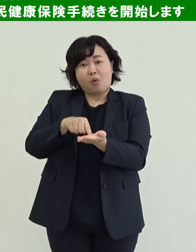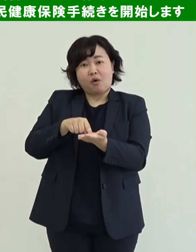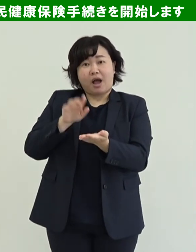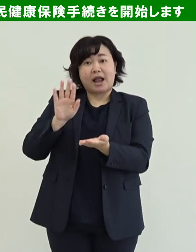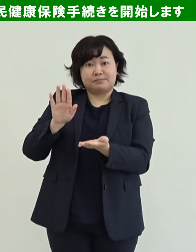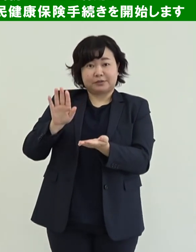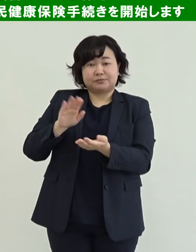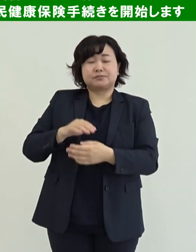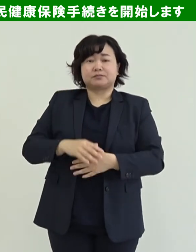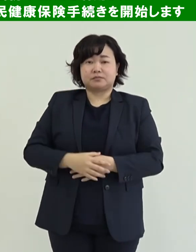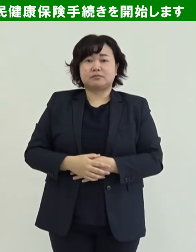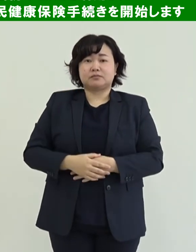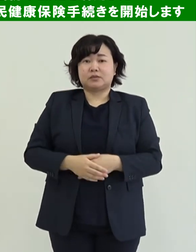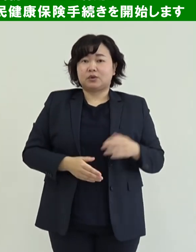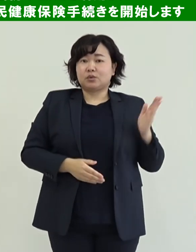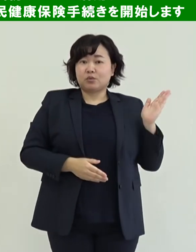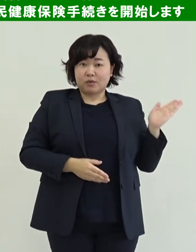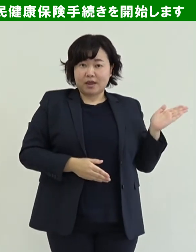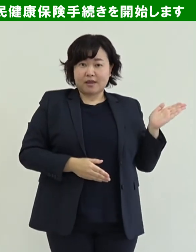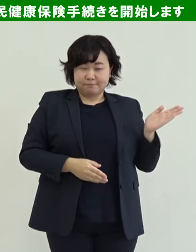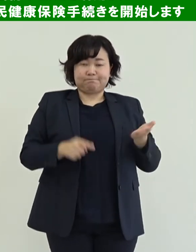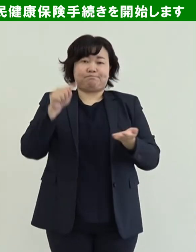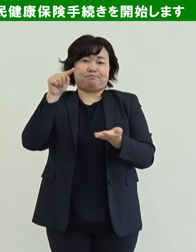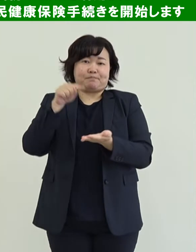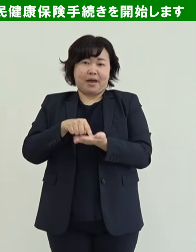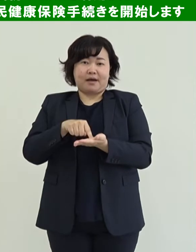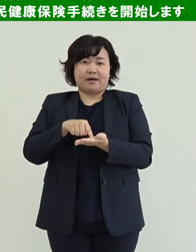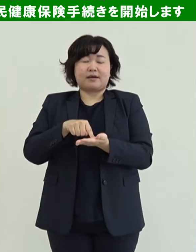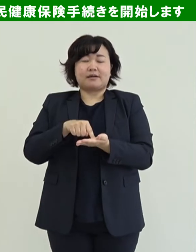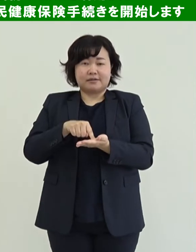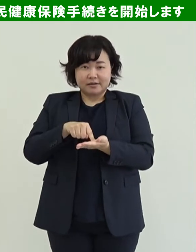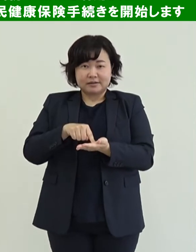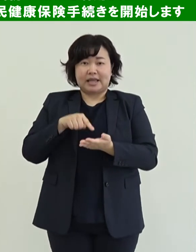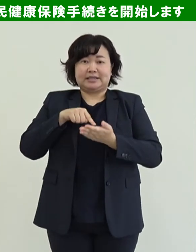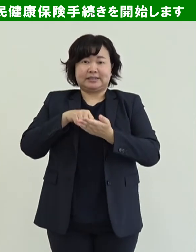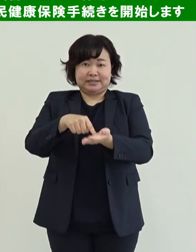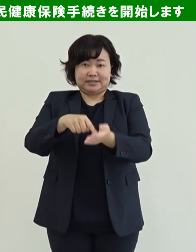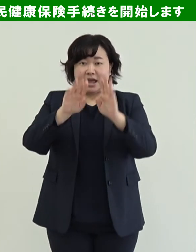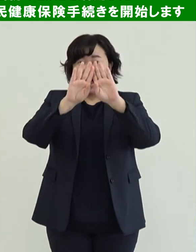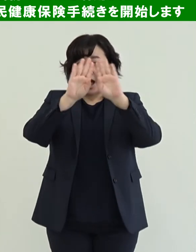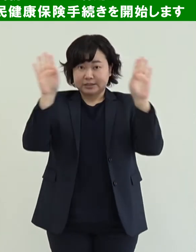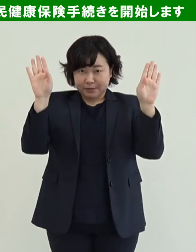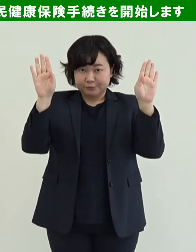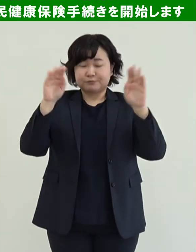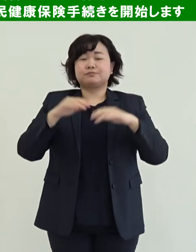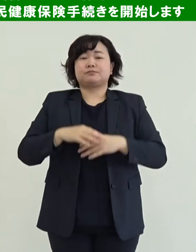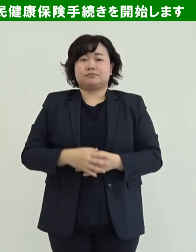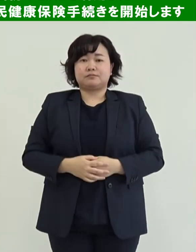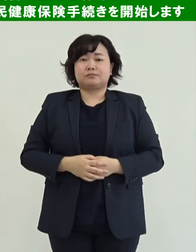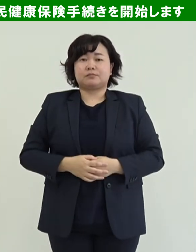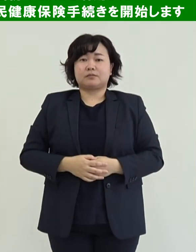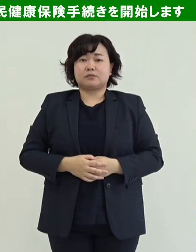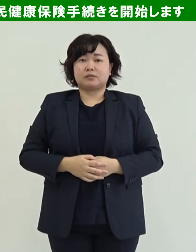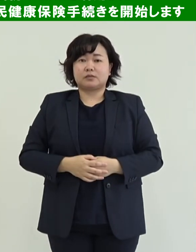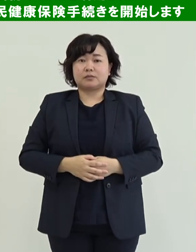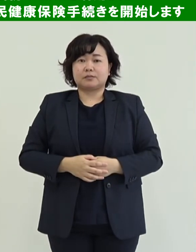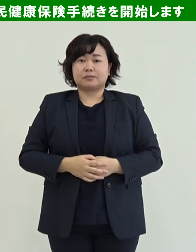出来上がっておりますこちらをタップしていただくことで申請の手続きを開始していただきます